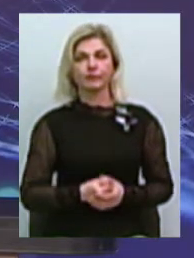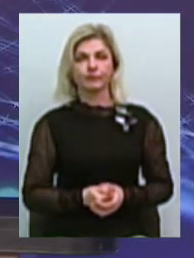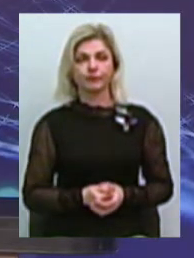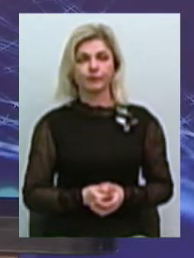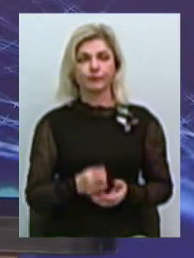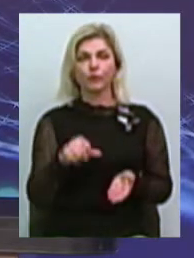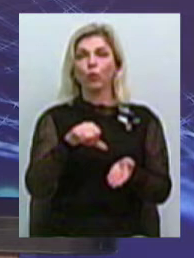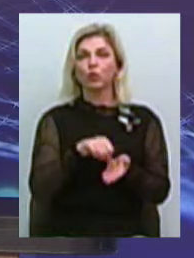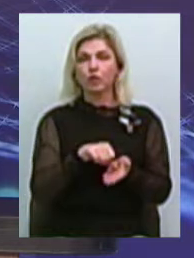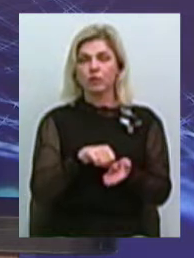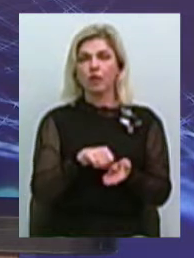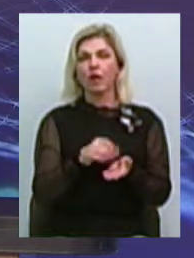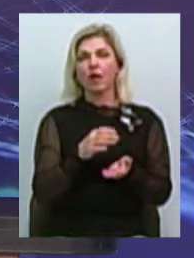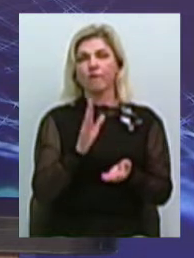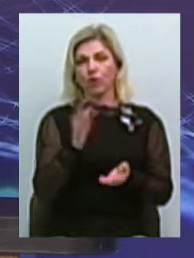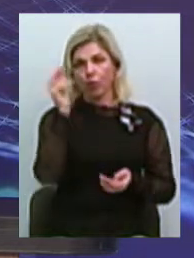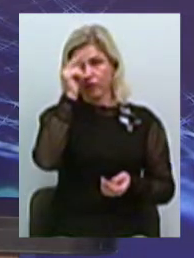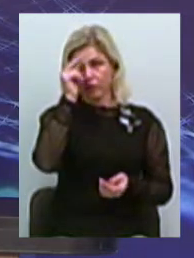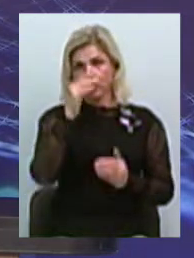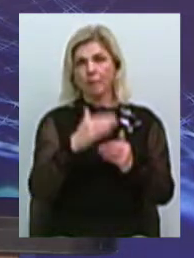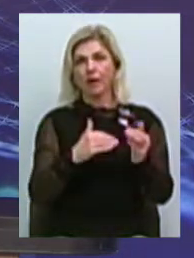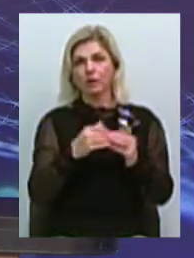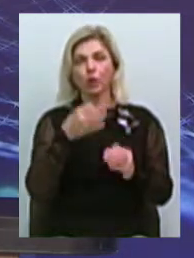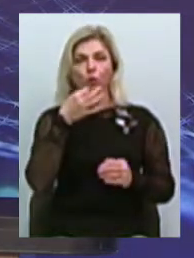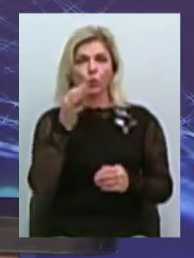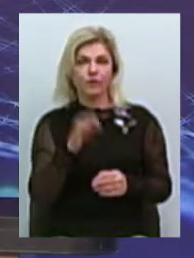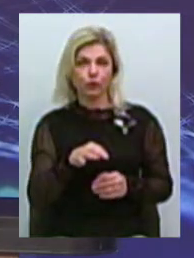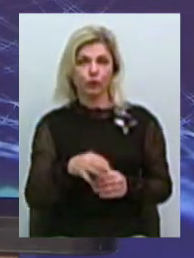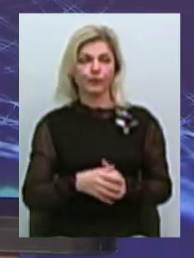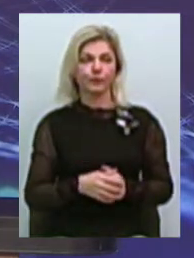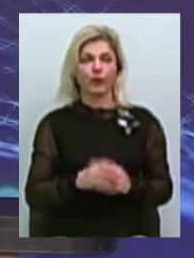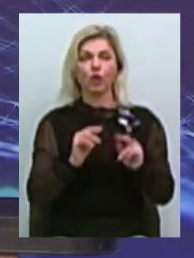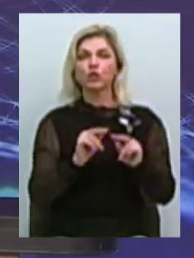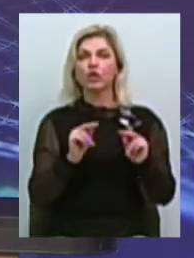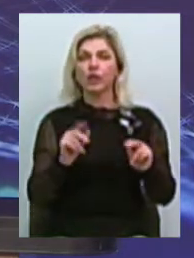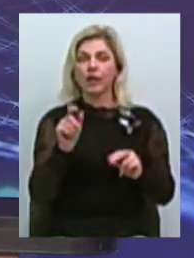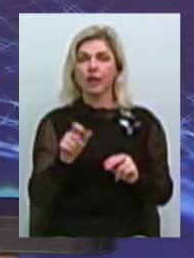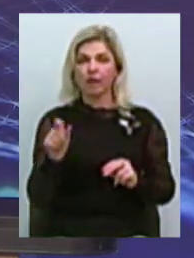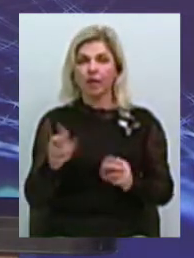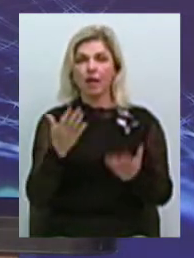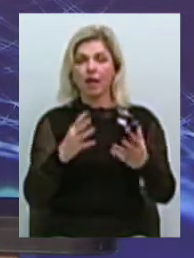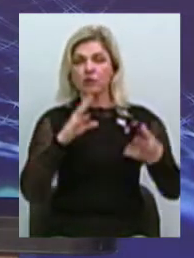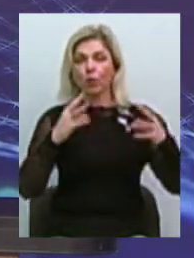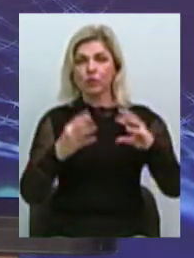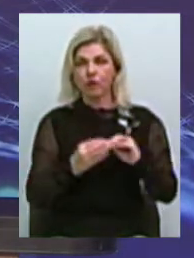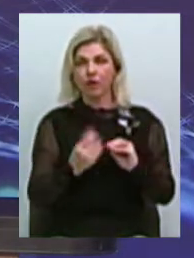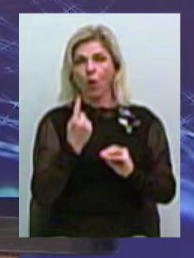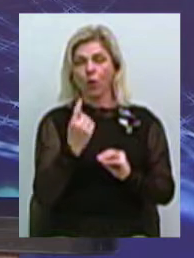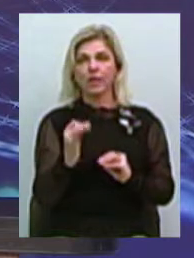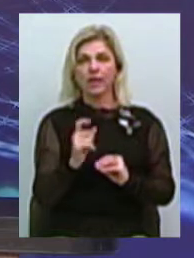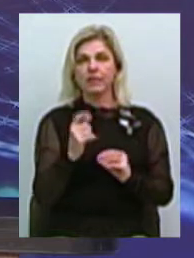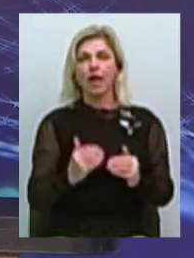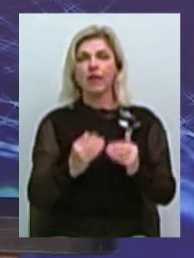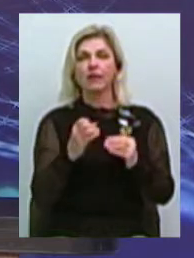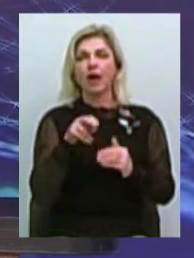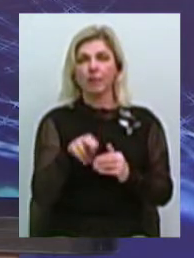брала участь безпосередньо у вивченні практичного досвіду учителів. А якщо узагальнити, це лише один з етапів, який був